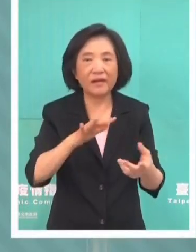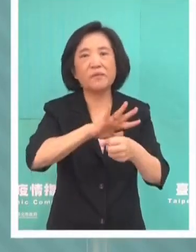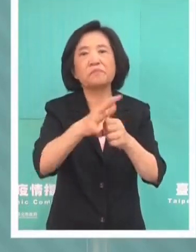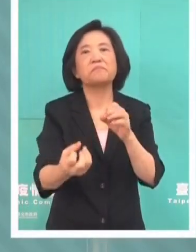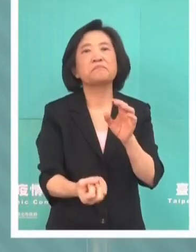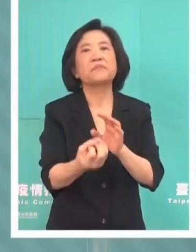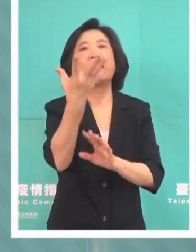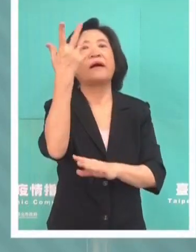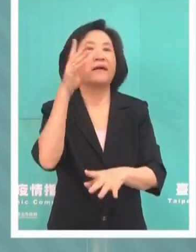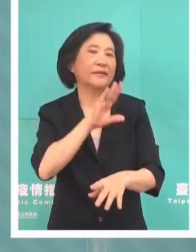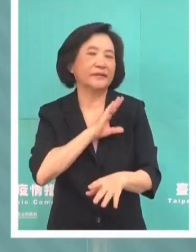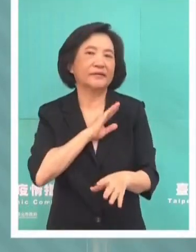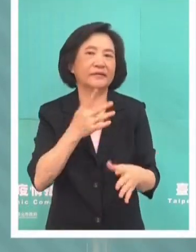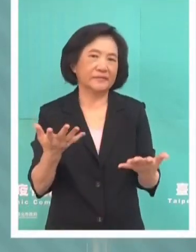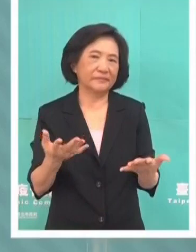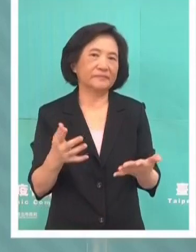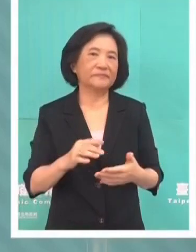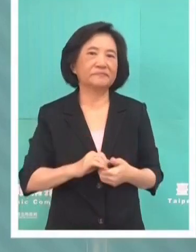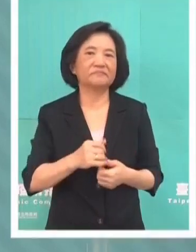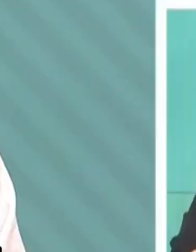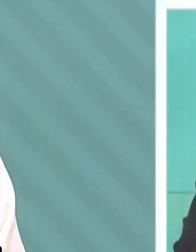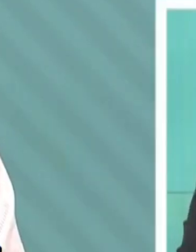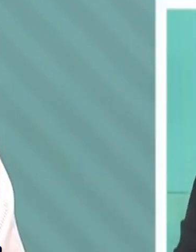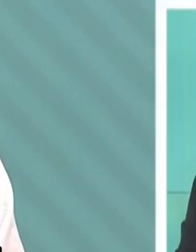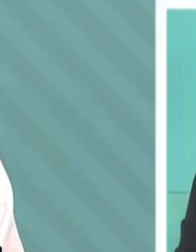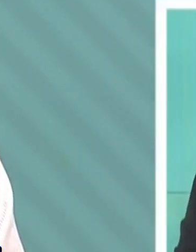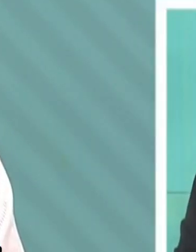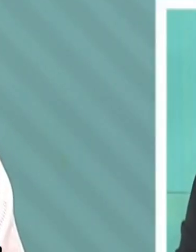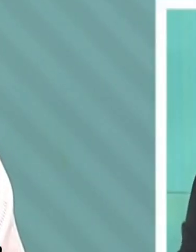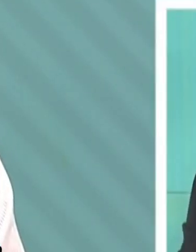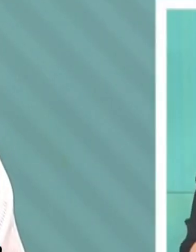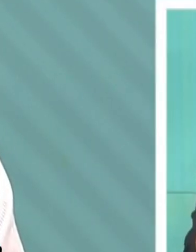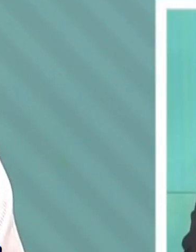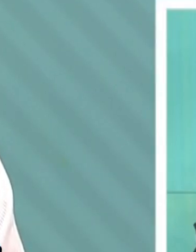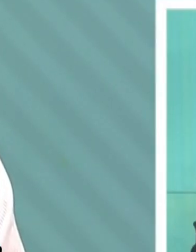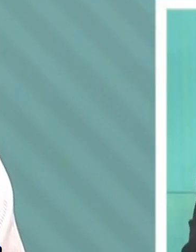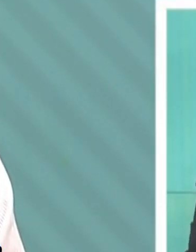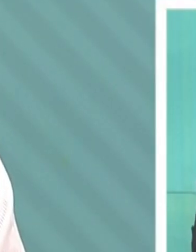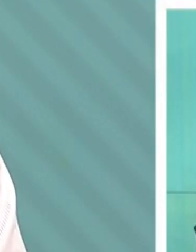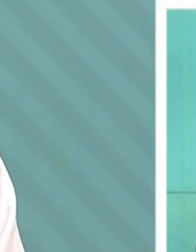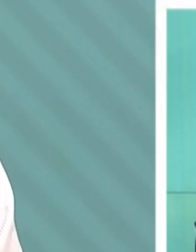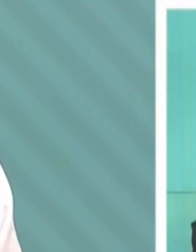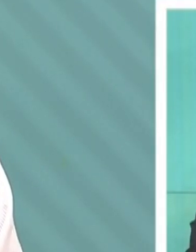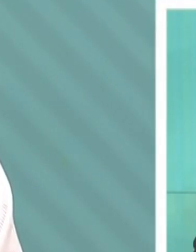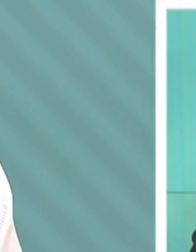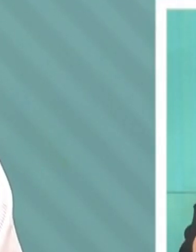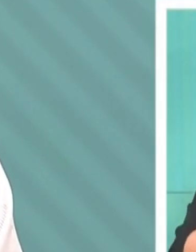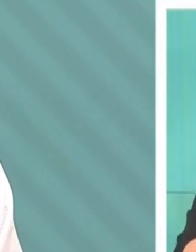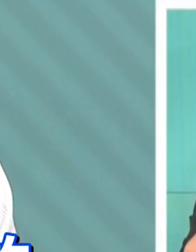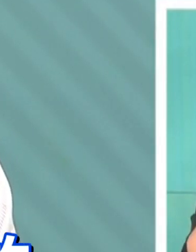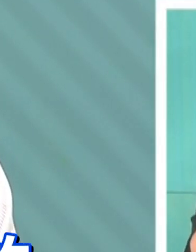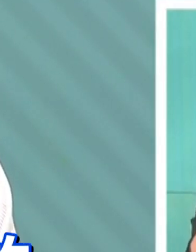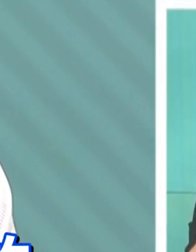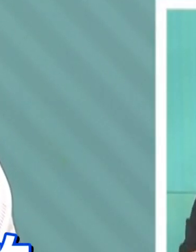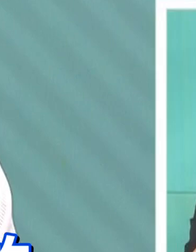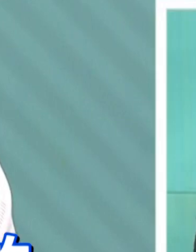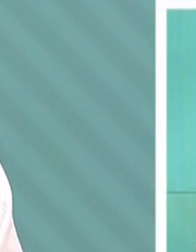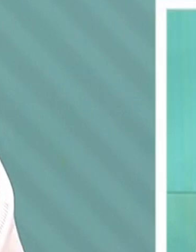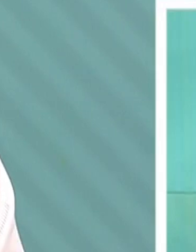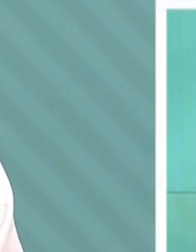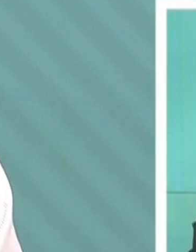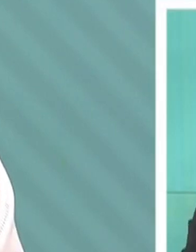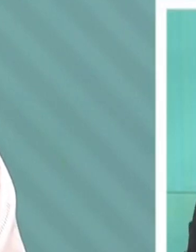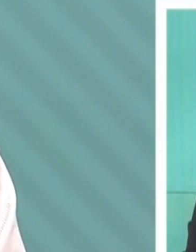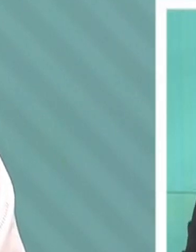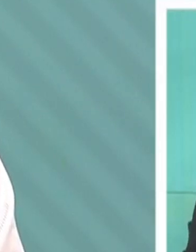都哦，一两个星期后整个就爆发，几个是你可以忍受的。哇、啊，这个就坦白讲，这个没有标准答案了，所以